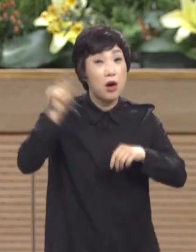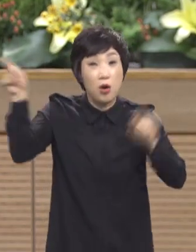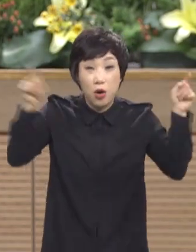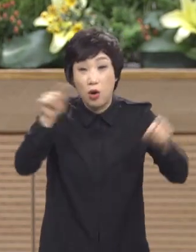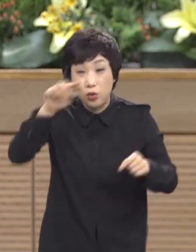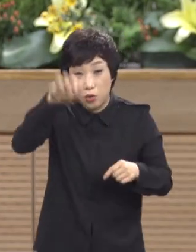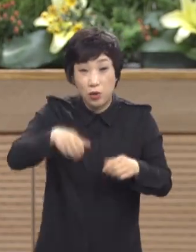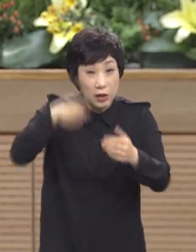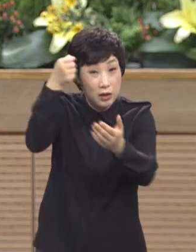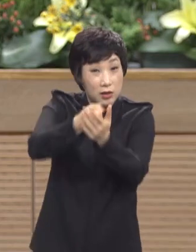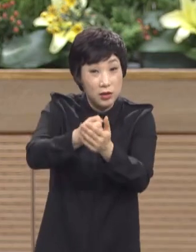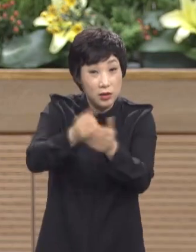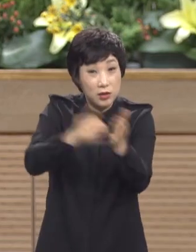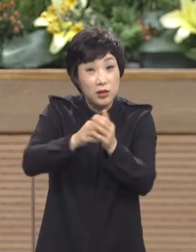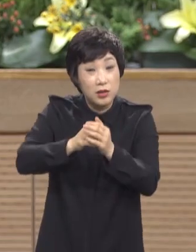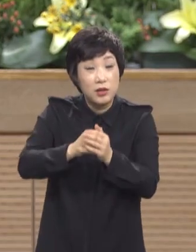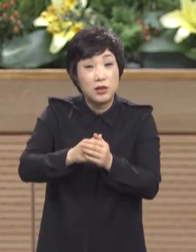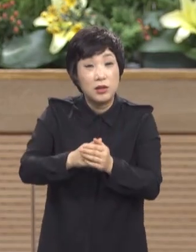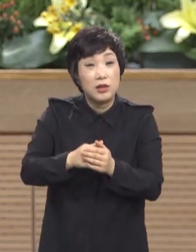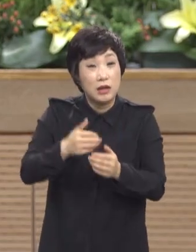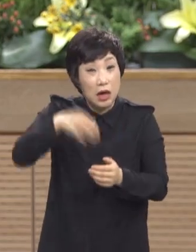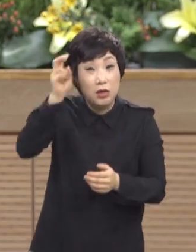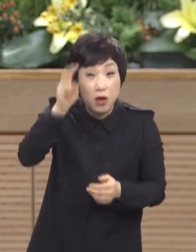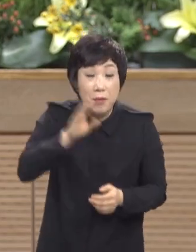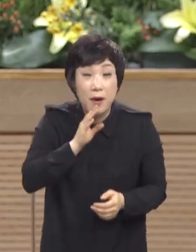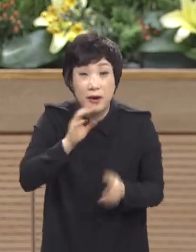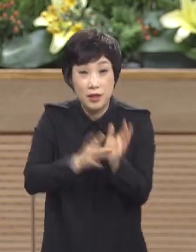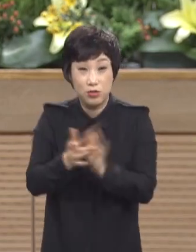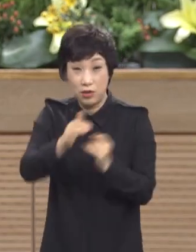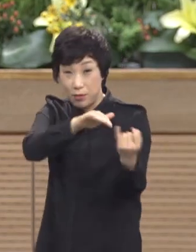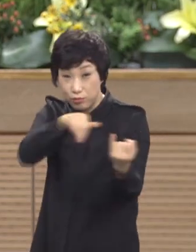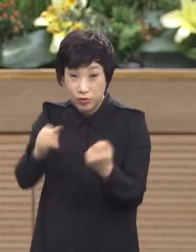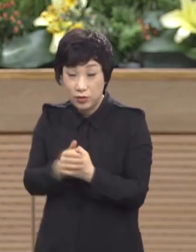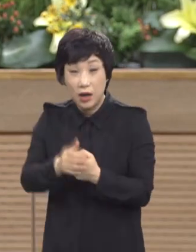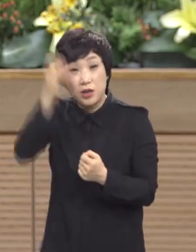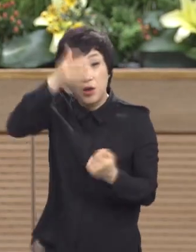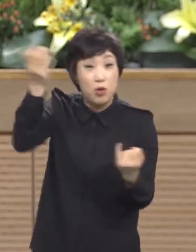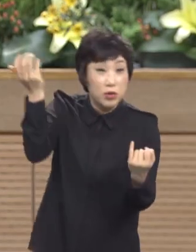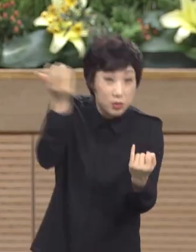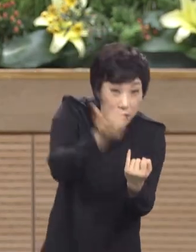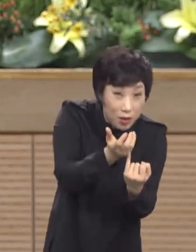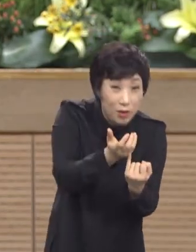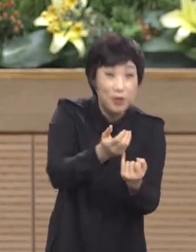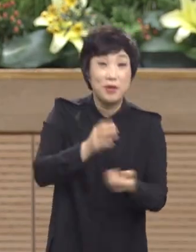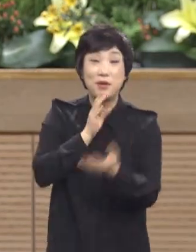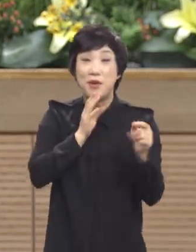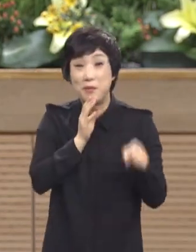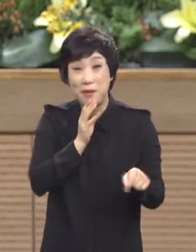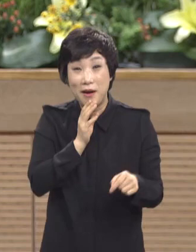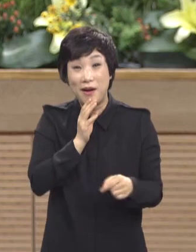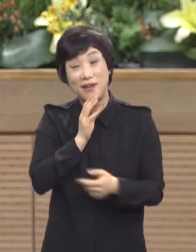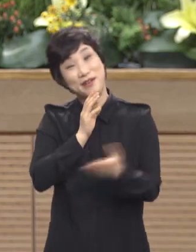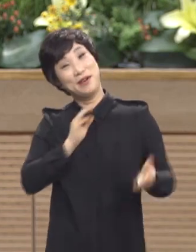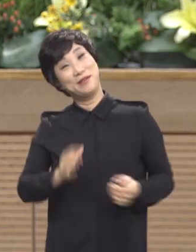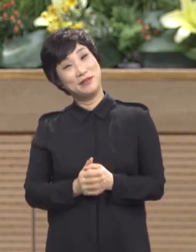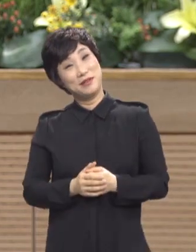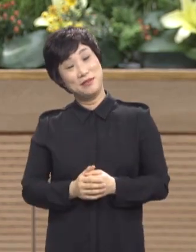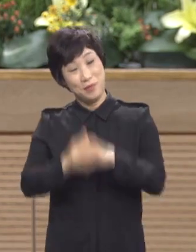불러서 육체에 집어넣을 수 있는 분이, 육체 속에 있는 영혼을 끄집어내서 지옥도 보내고 천국도 보낼 수 있는